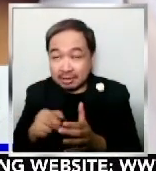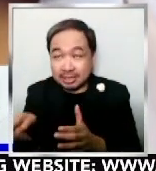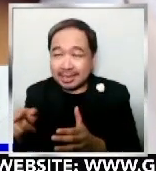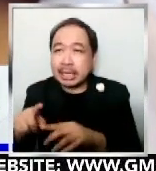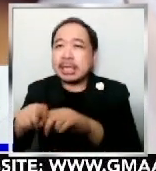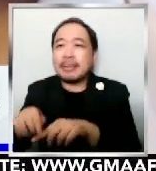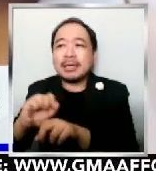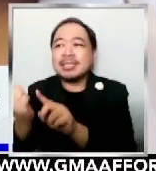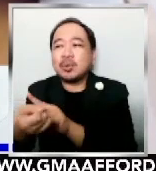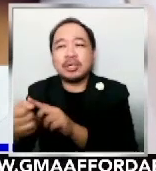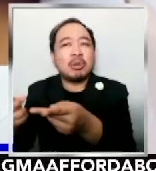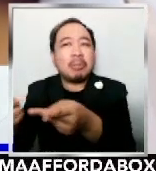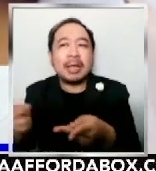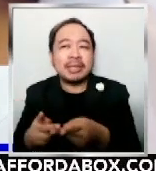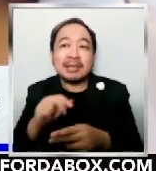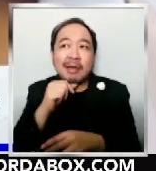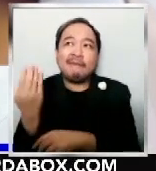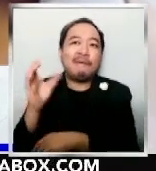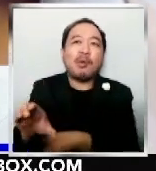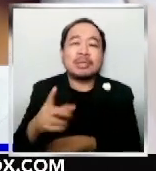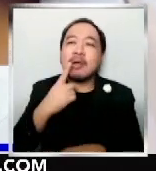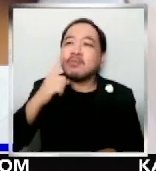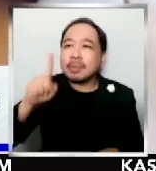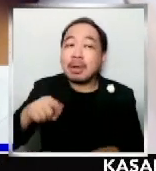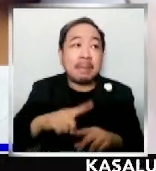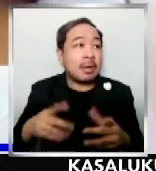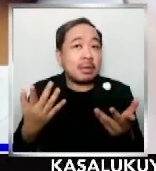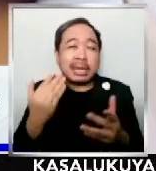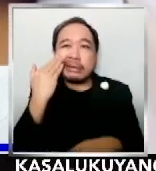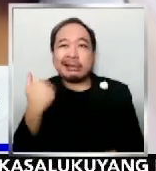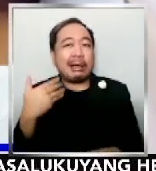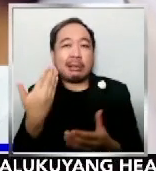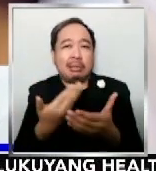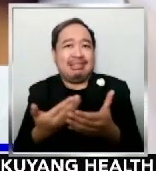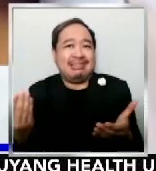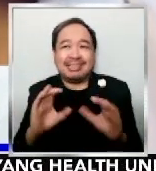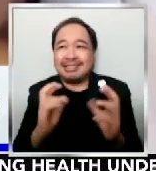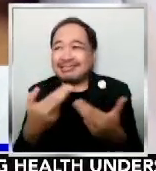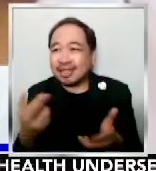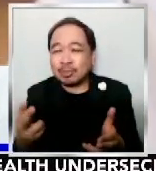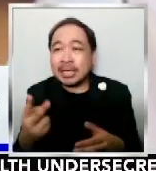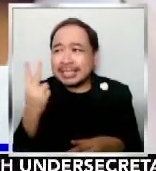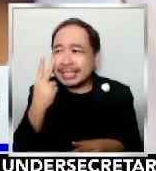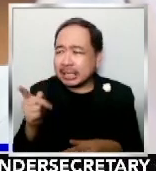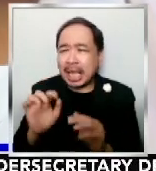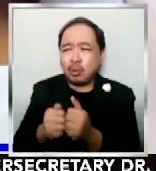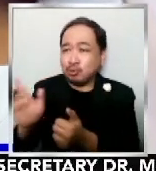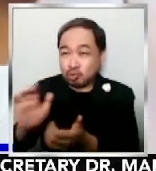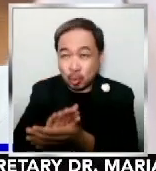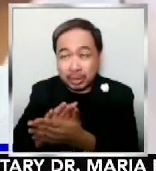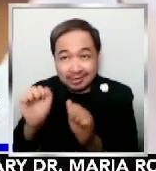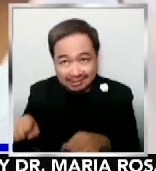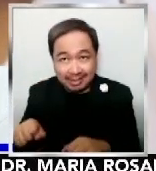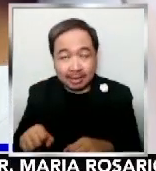yung ipipilit natin yung mandatory and yet wala tayong sapat na facilities, no? Tingnan natin ano yung kaya ng mga eskwelahan while the government should